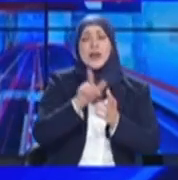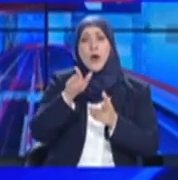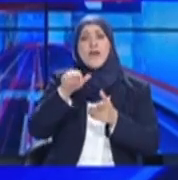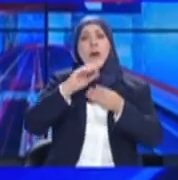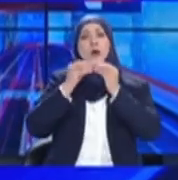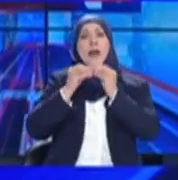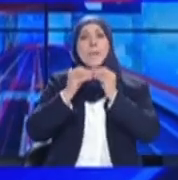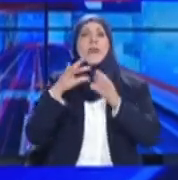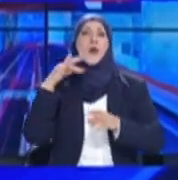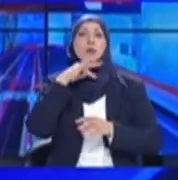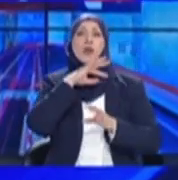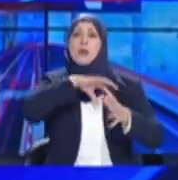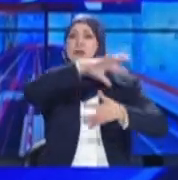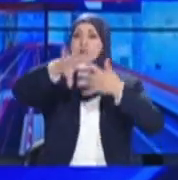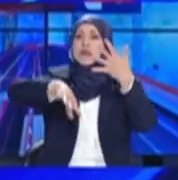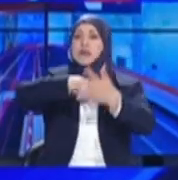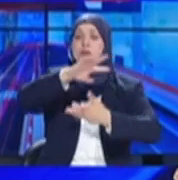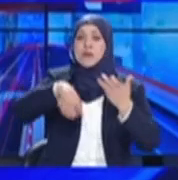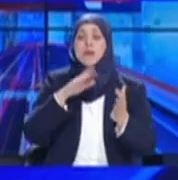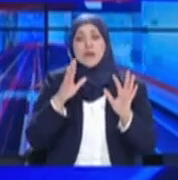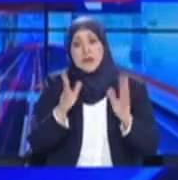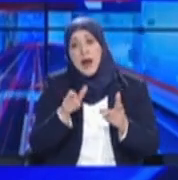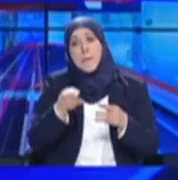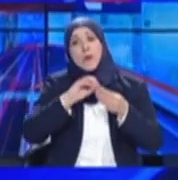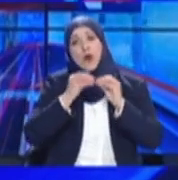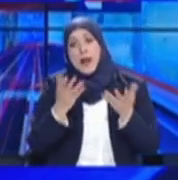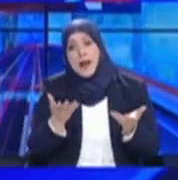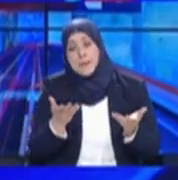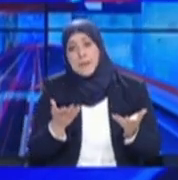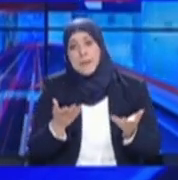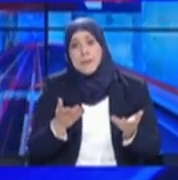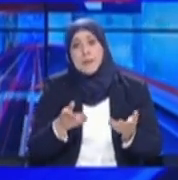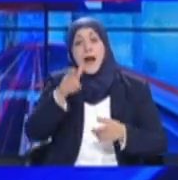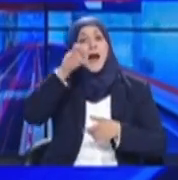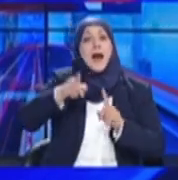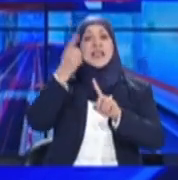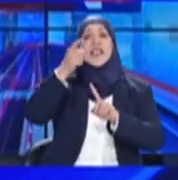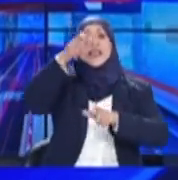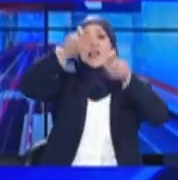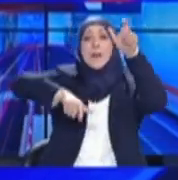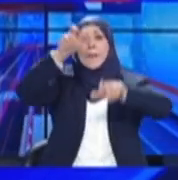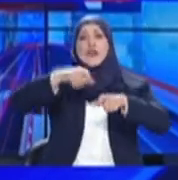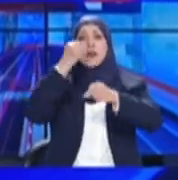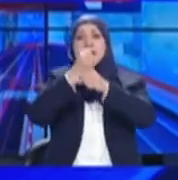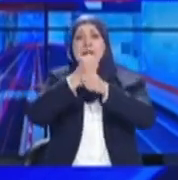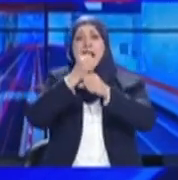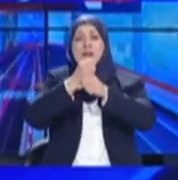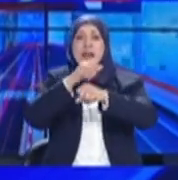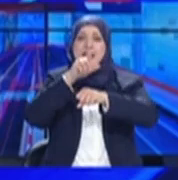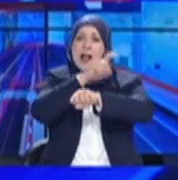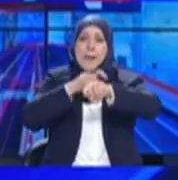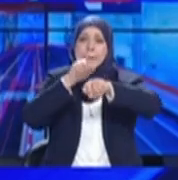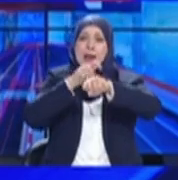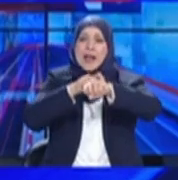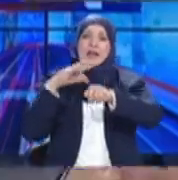كنا زادت لقينا ب ب شو صار احتجاجات خاصه في عوائل المصابات ال ال ال الفضلات